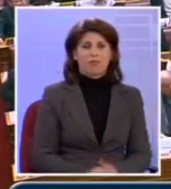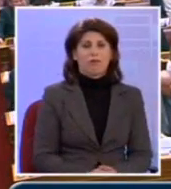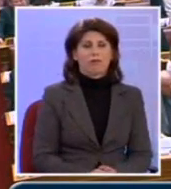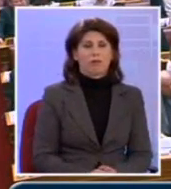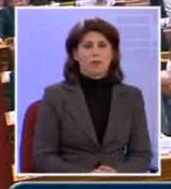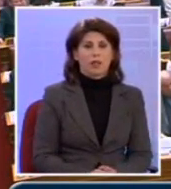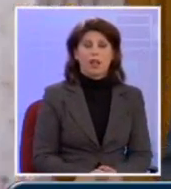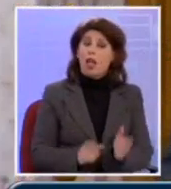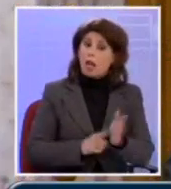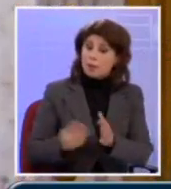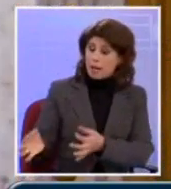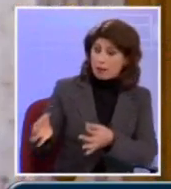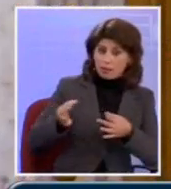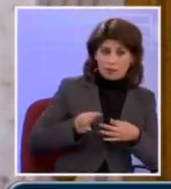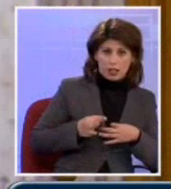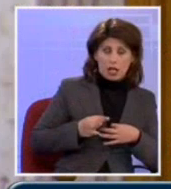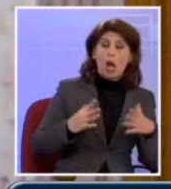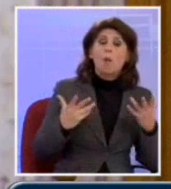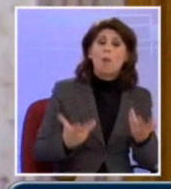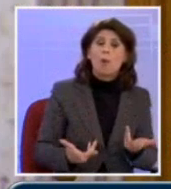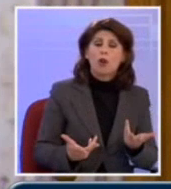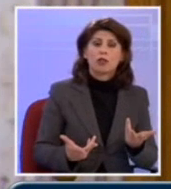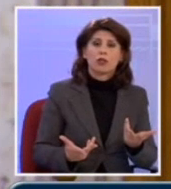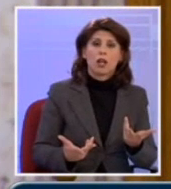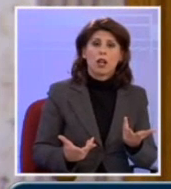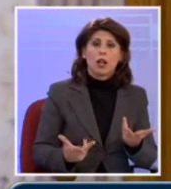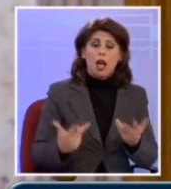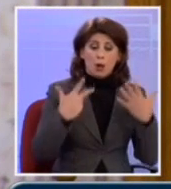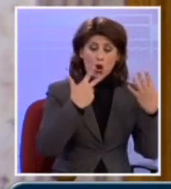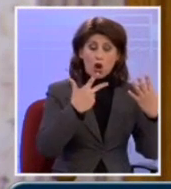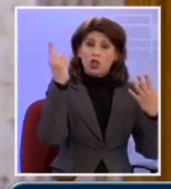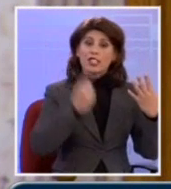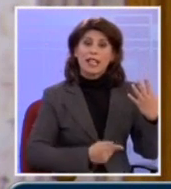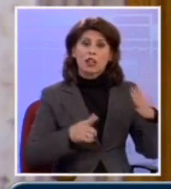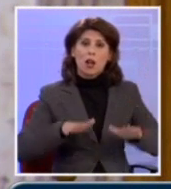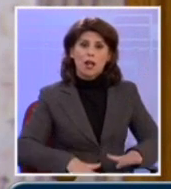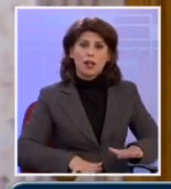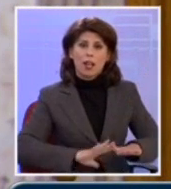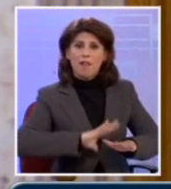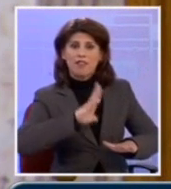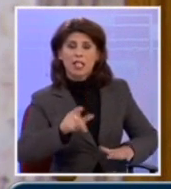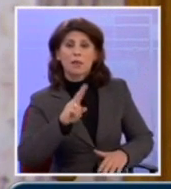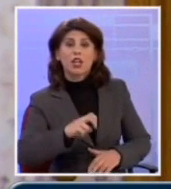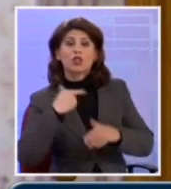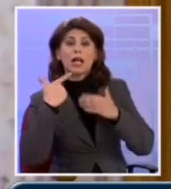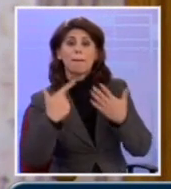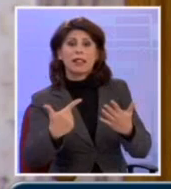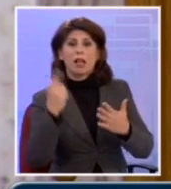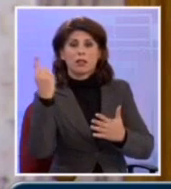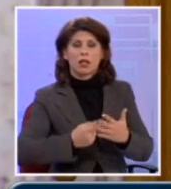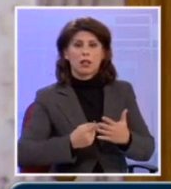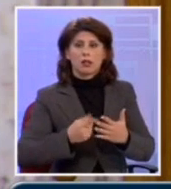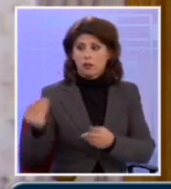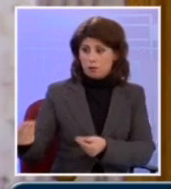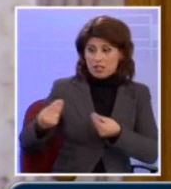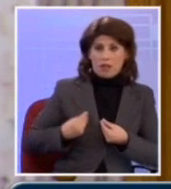Αντί να μας πείτε για το πώς από το 8% της ανεργίας έχουμε φτάσει στο 27%, το οποίο